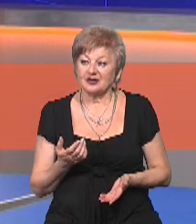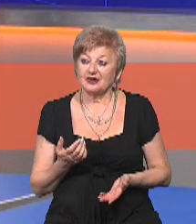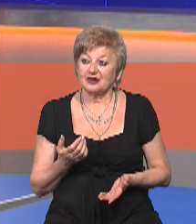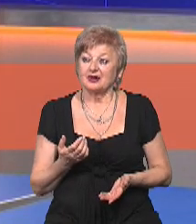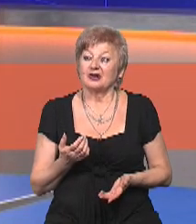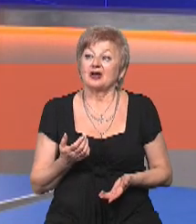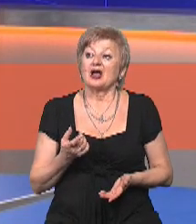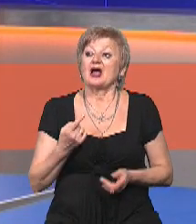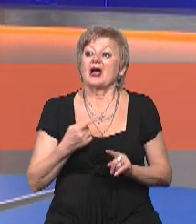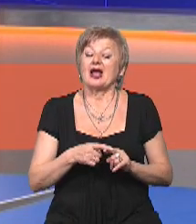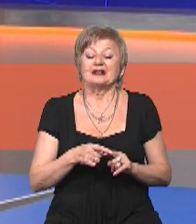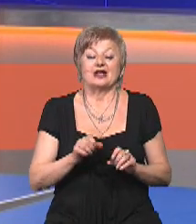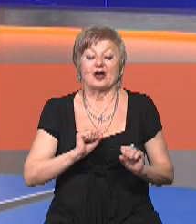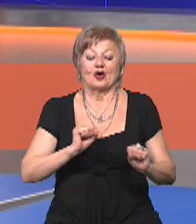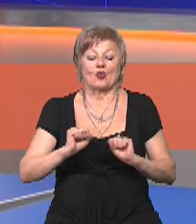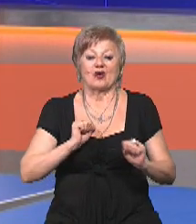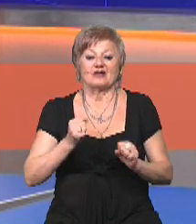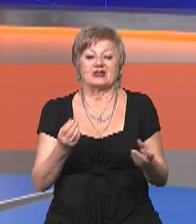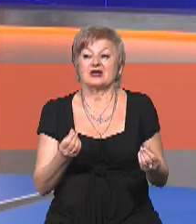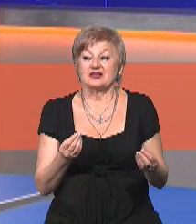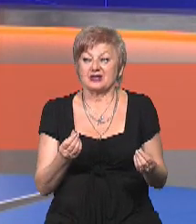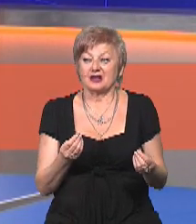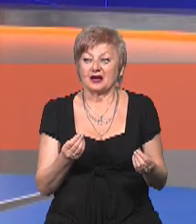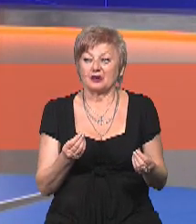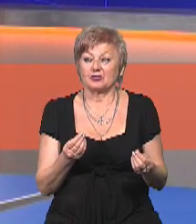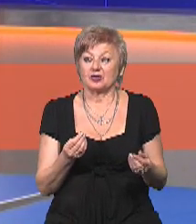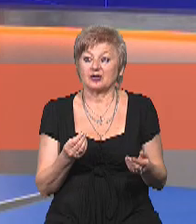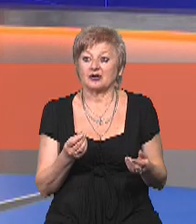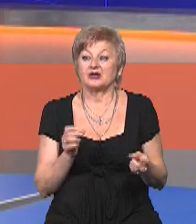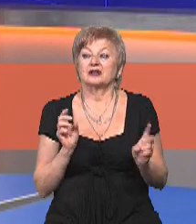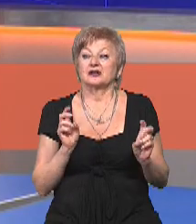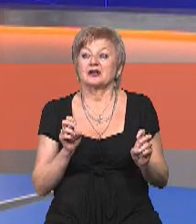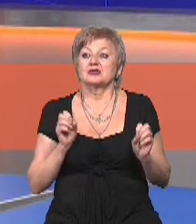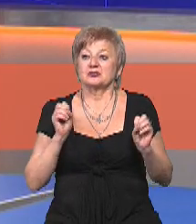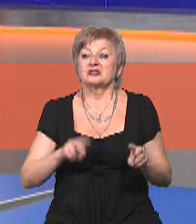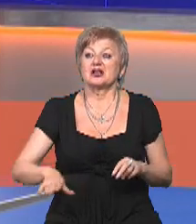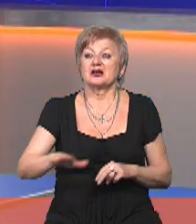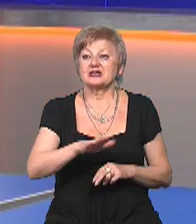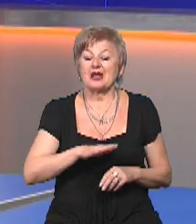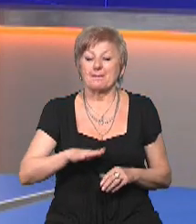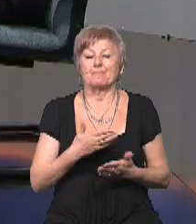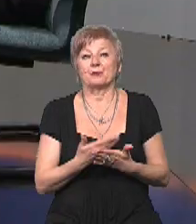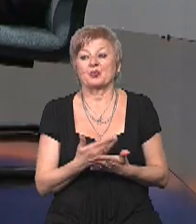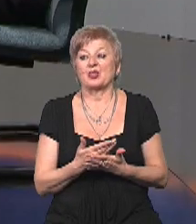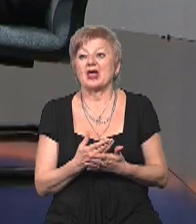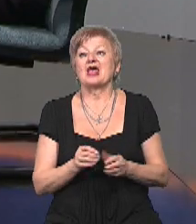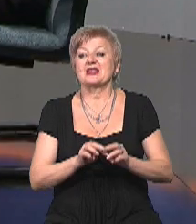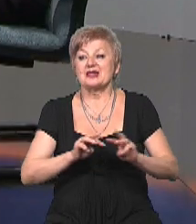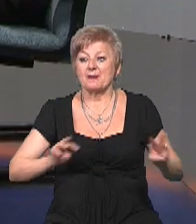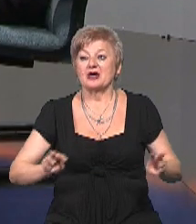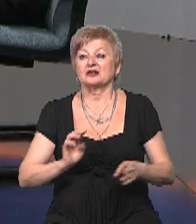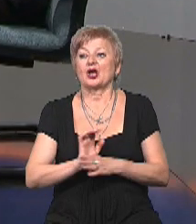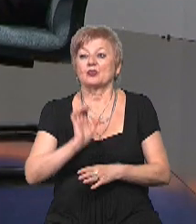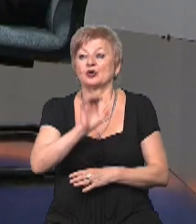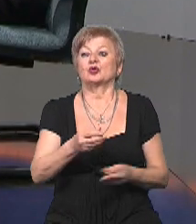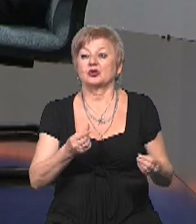ну, розпорядниками коштів є місцеві органи влади, я думаю. Територіальні відділи. На прикладі Запоріжжя, це департамент направляє